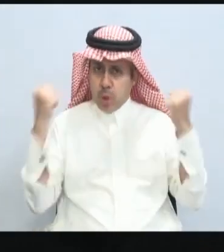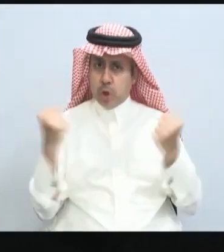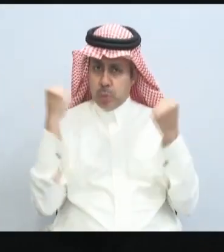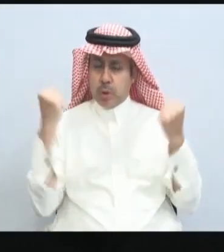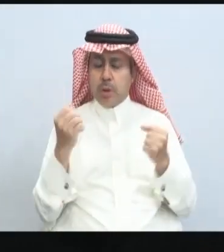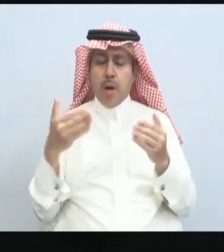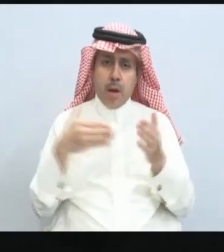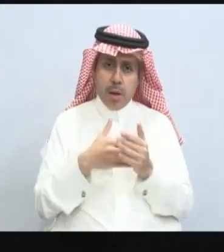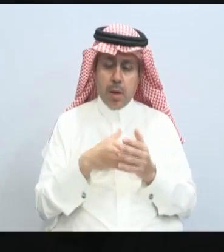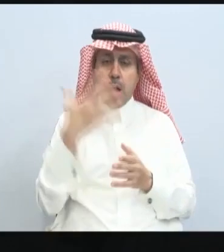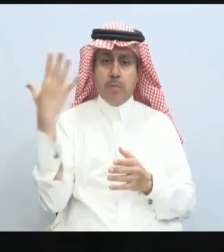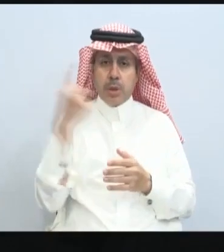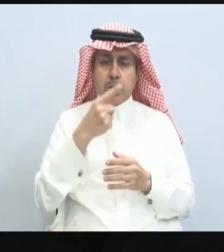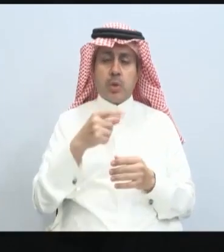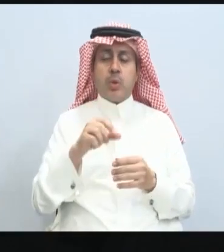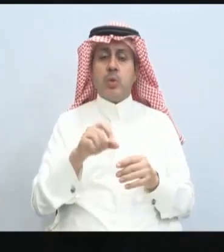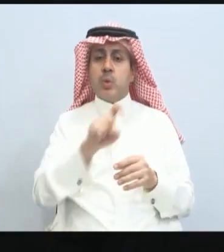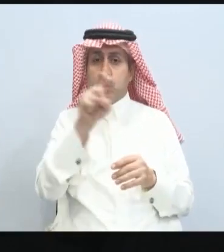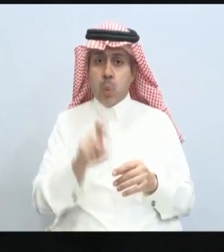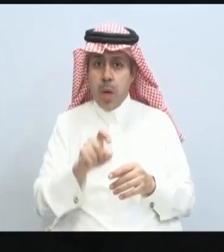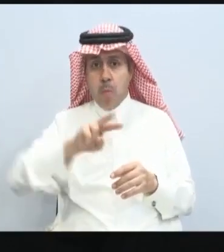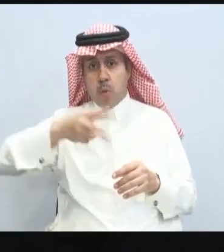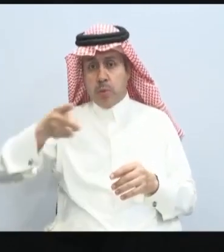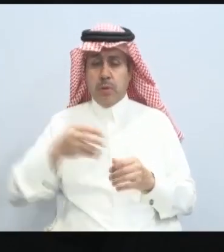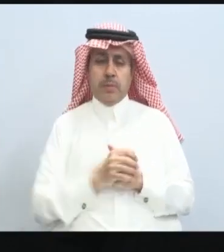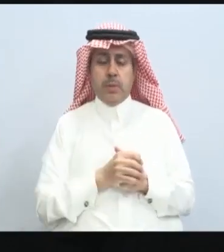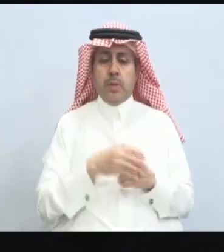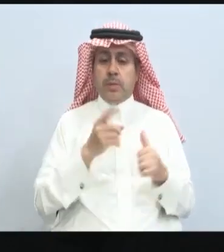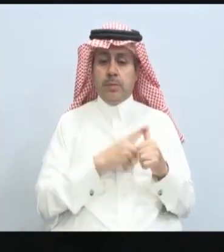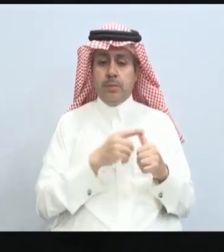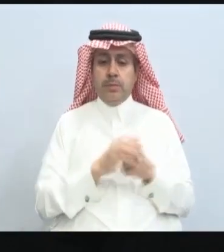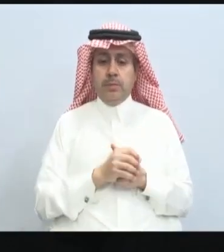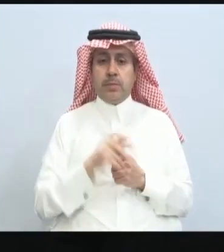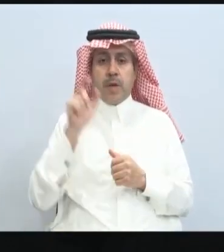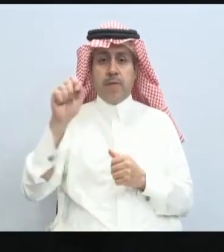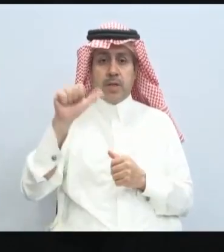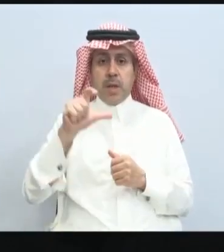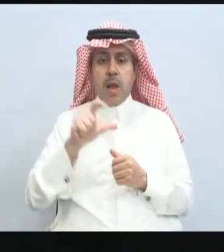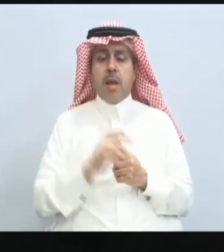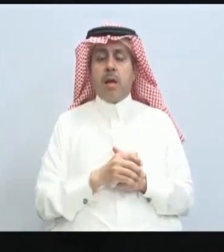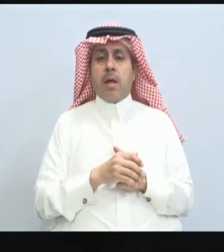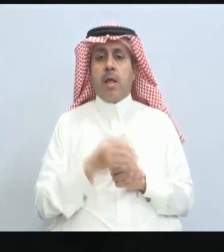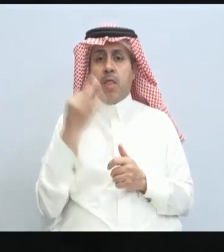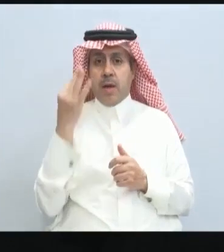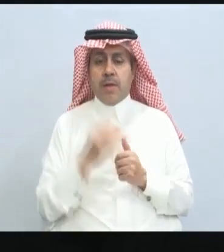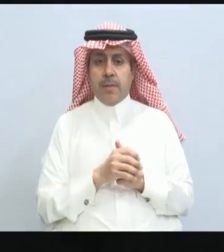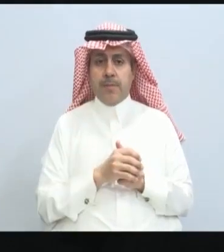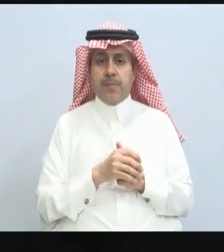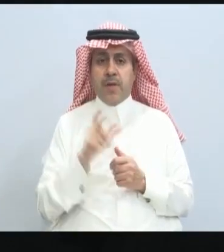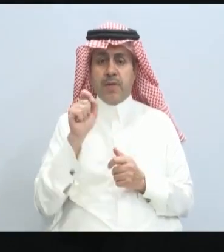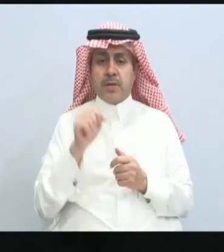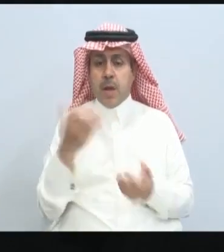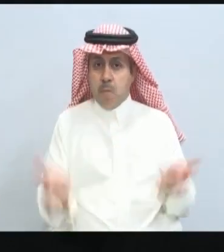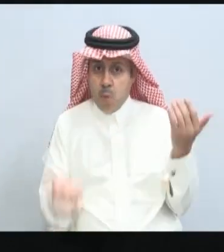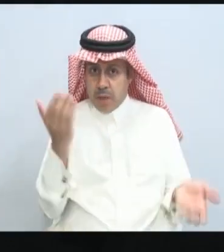من جميع الفصول طبعا نبدا اليوم بالاثراء الاول متعلق بالفصل الثالث فصل المتطابقات والمعادلات